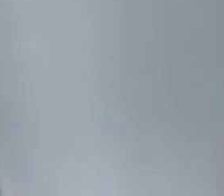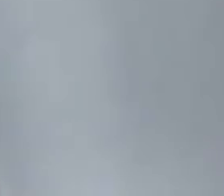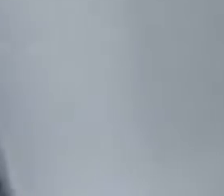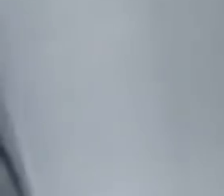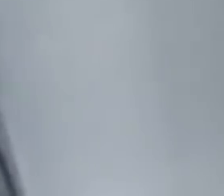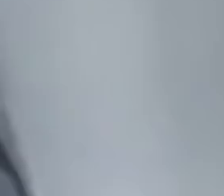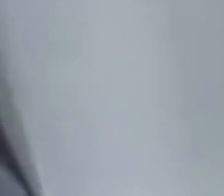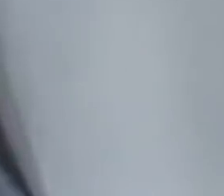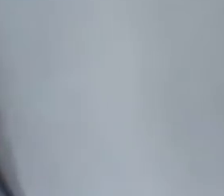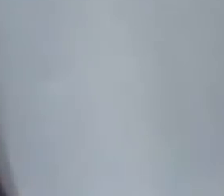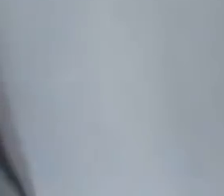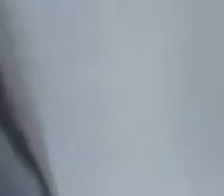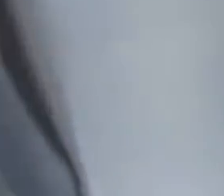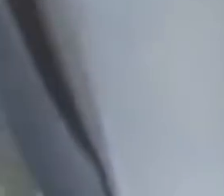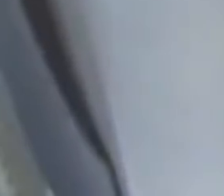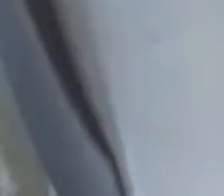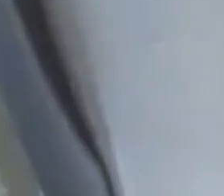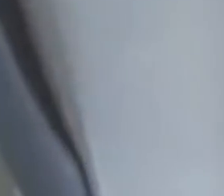כולם... התחילו. לא